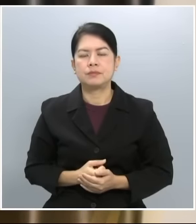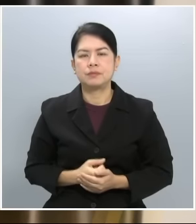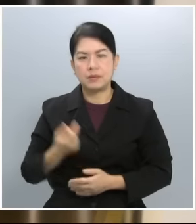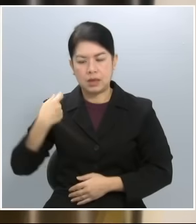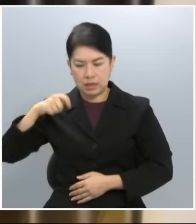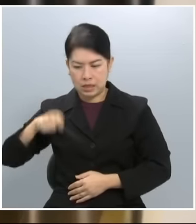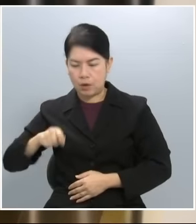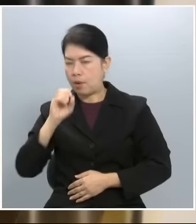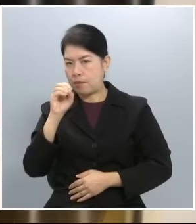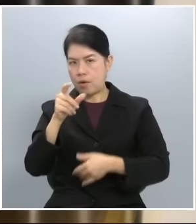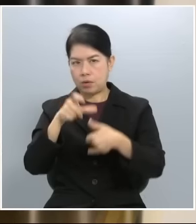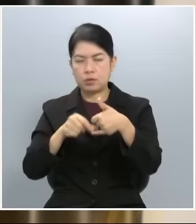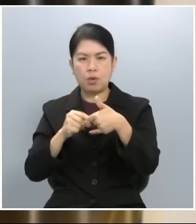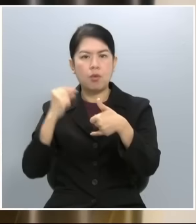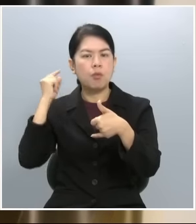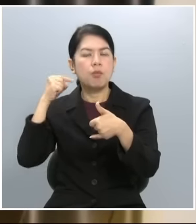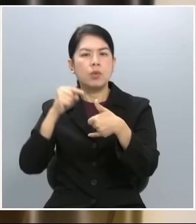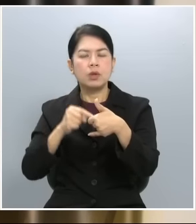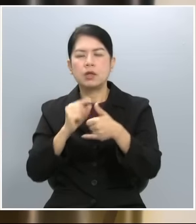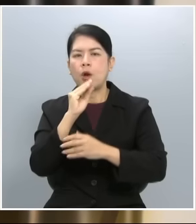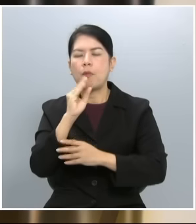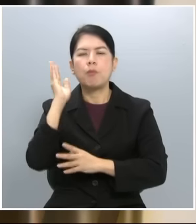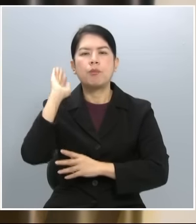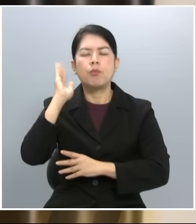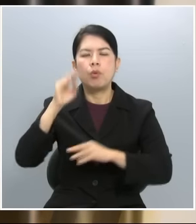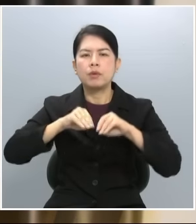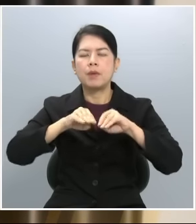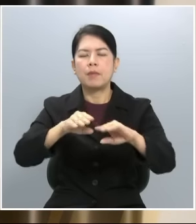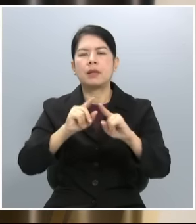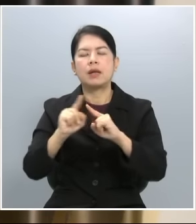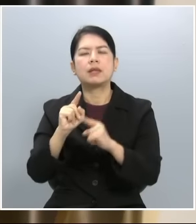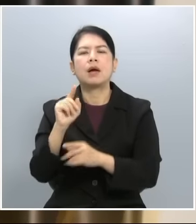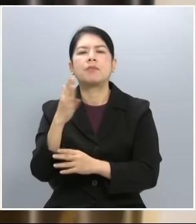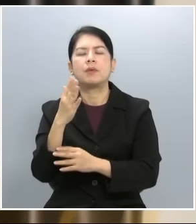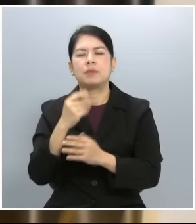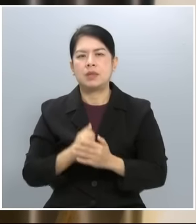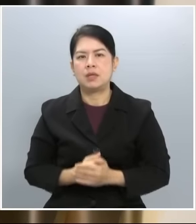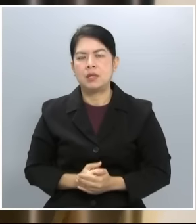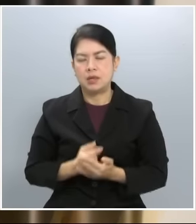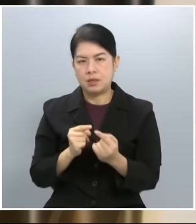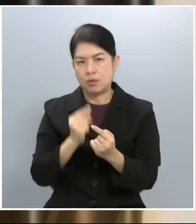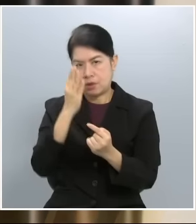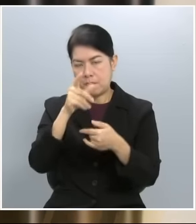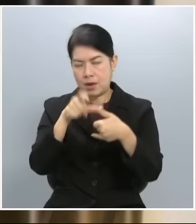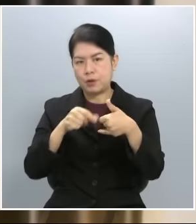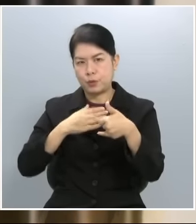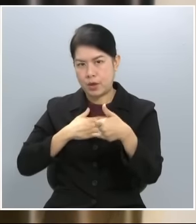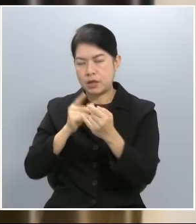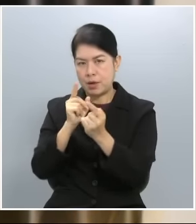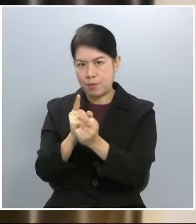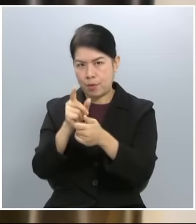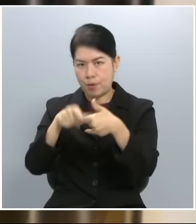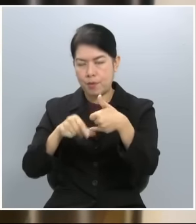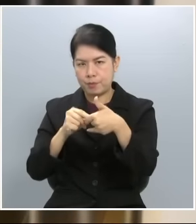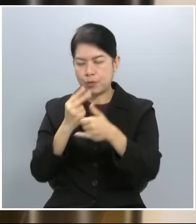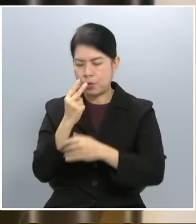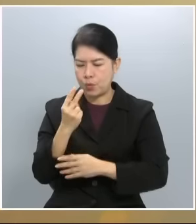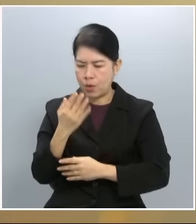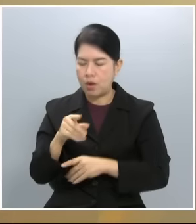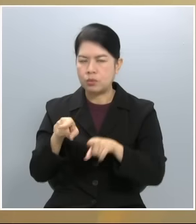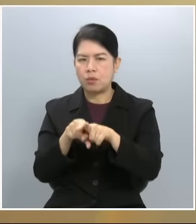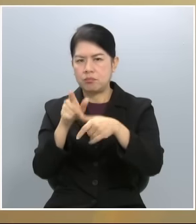จูนที่เมื่อวานนี้ไม่ได้ออกมาแถลงข่าวหรือให้สัมภาษณ์เท่าที่คุณพัฒน์ได้เจอและสัมผัสจิตใจไม่ค่อยโอเคมีเพราะ